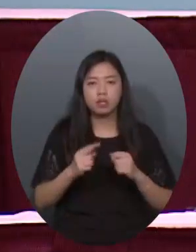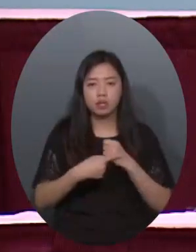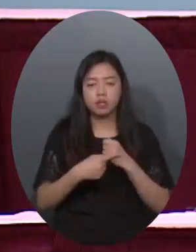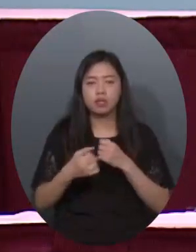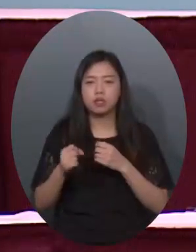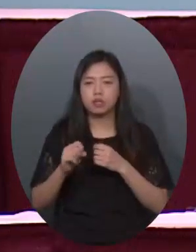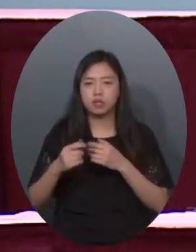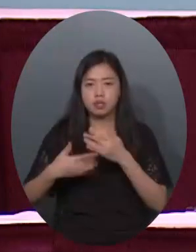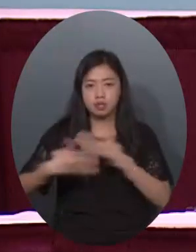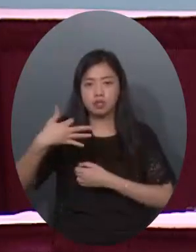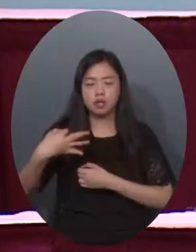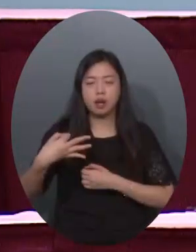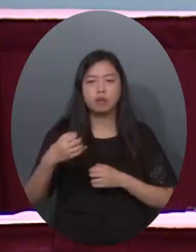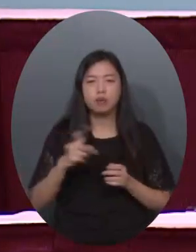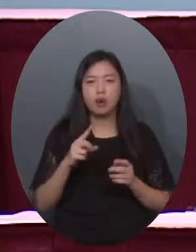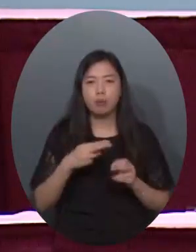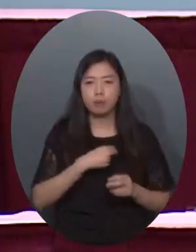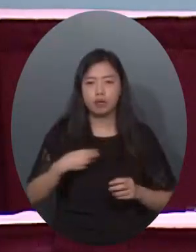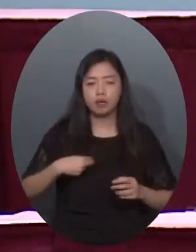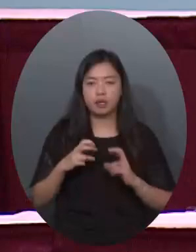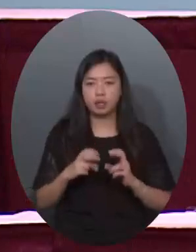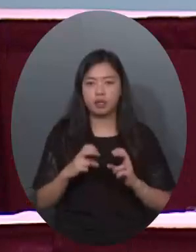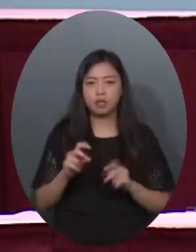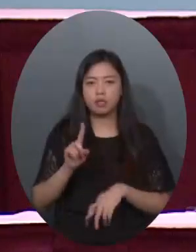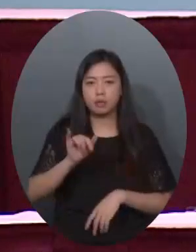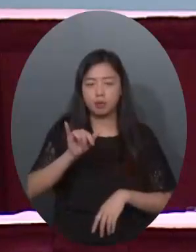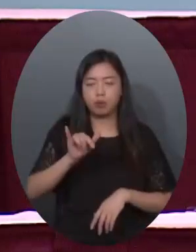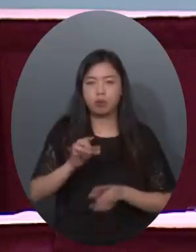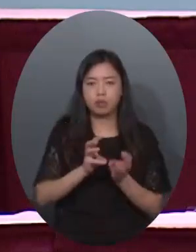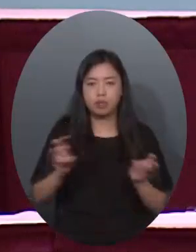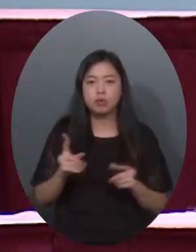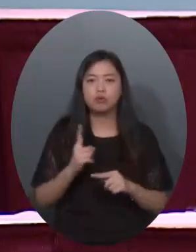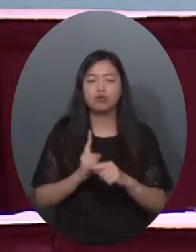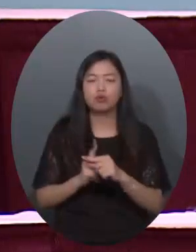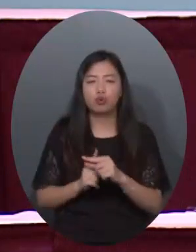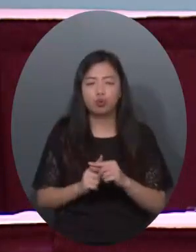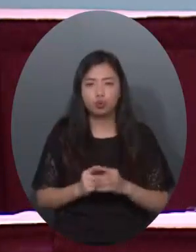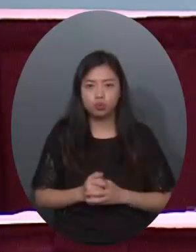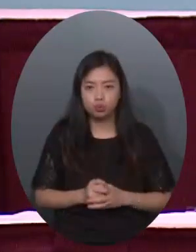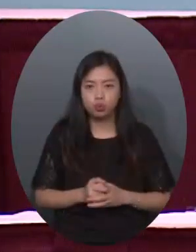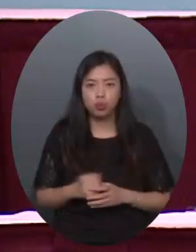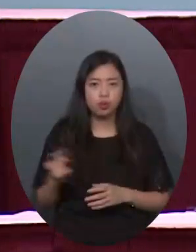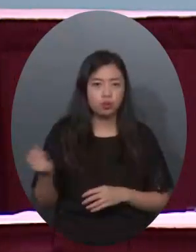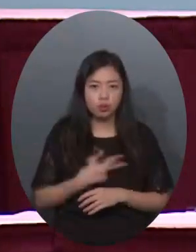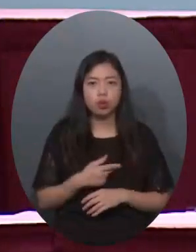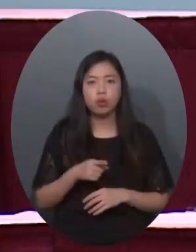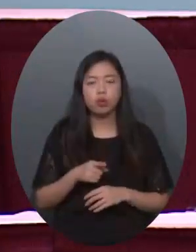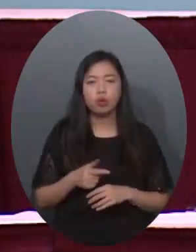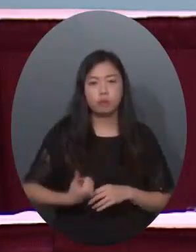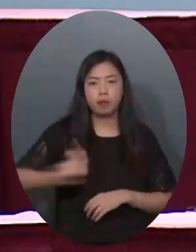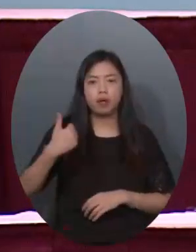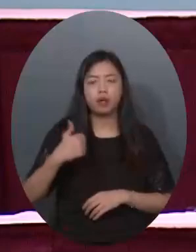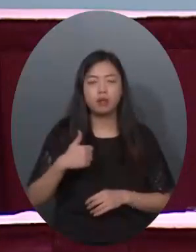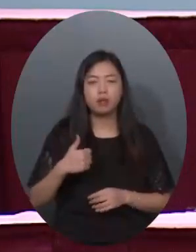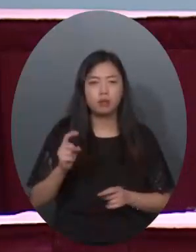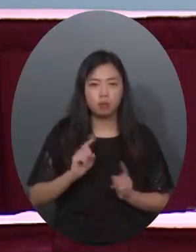期和北京地鐵16號線中段，以及成功獲取及